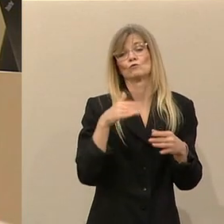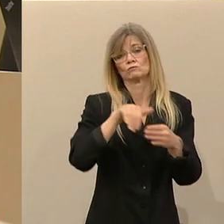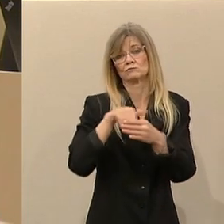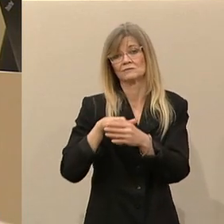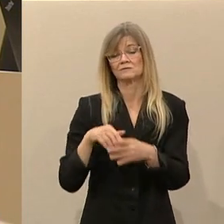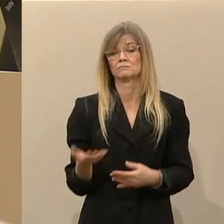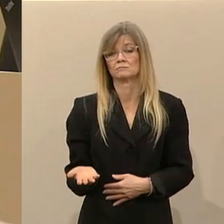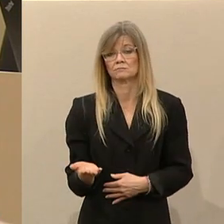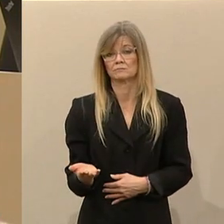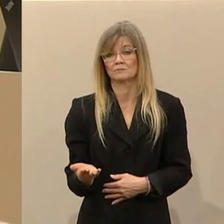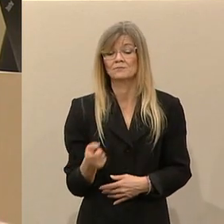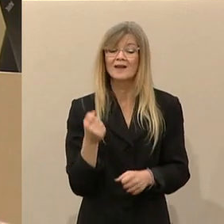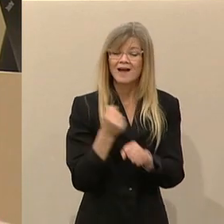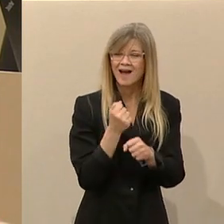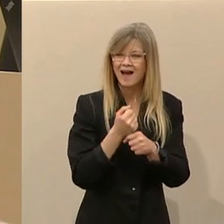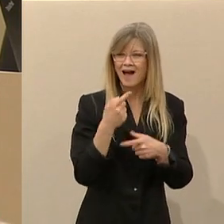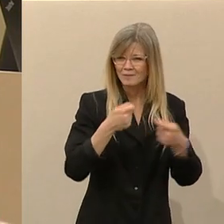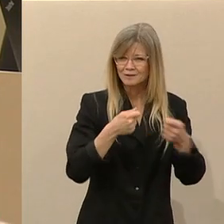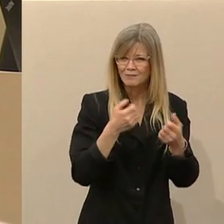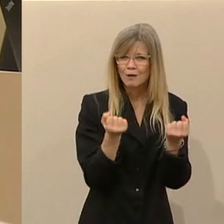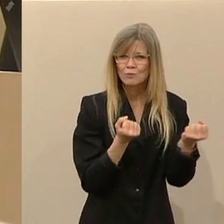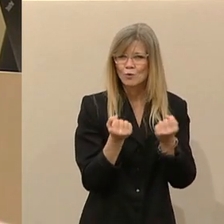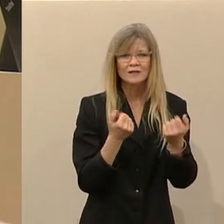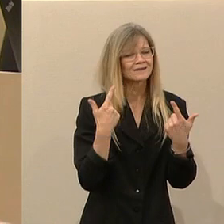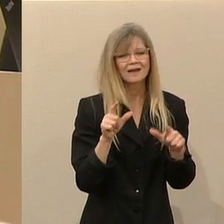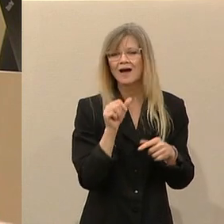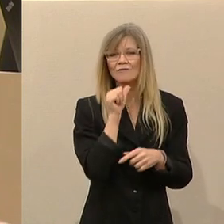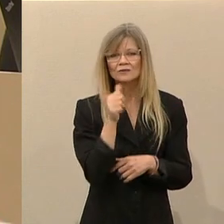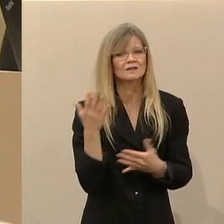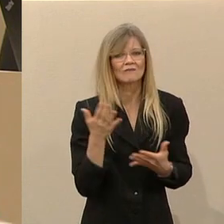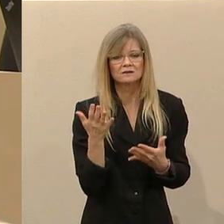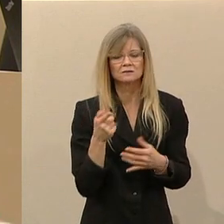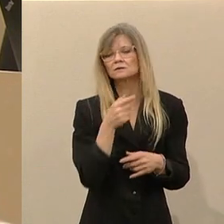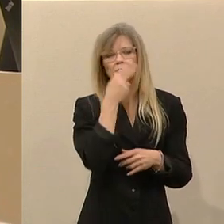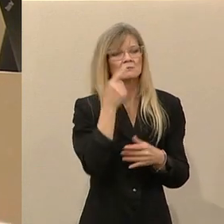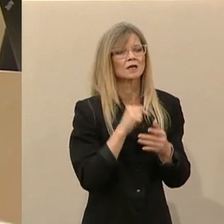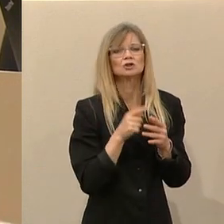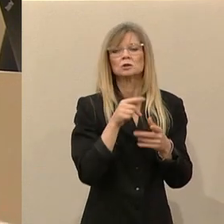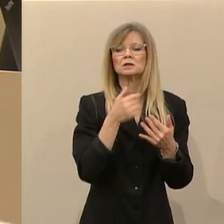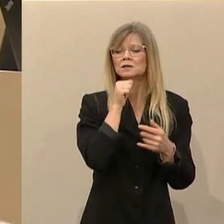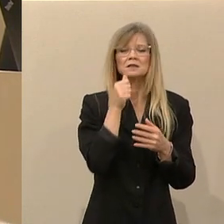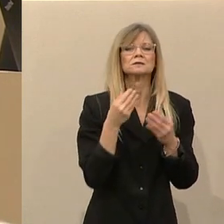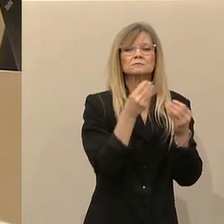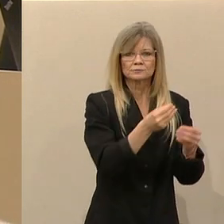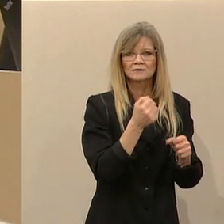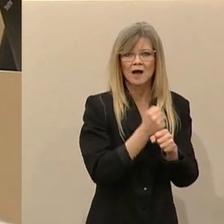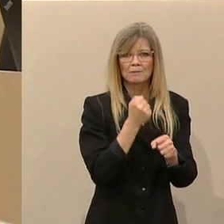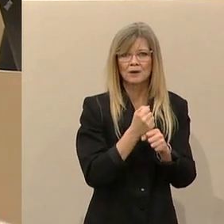tun, Menschen von Arbeitsmarkt und von der Arbeit fernhalten oder Betrieben das Leben schwer machen. Und deshalb brauchen